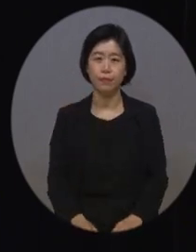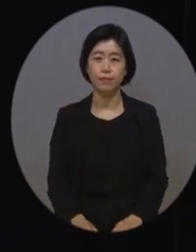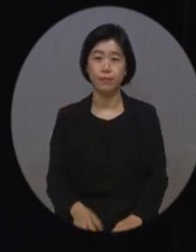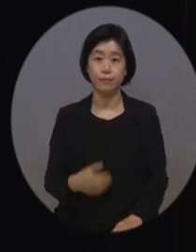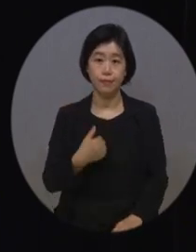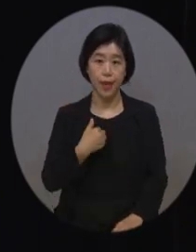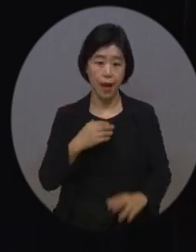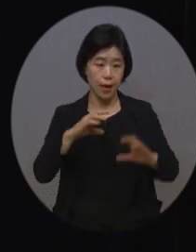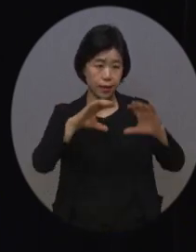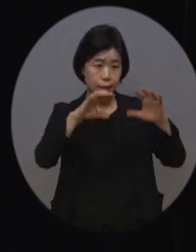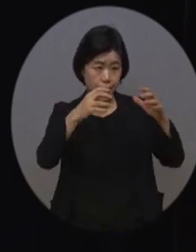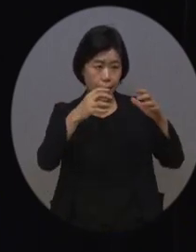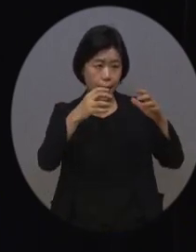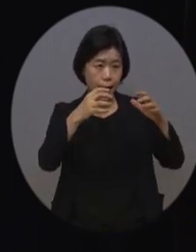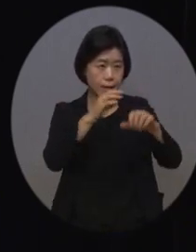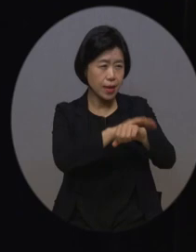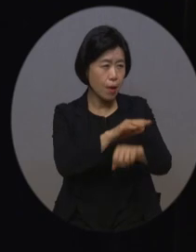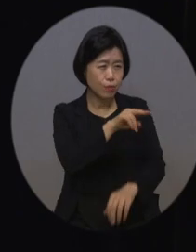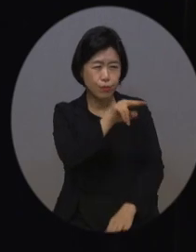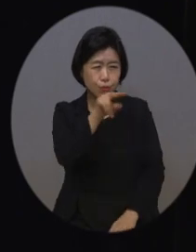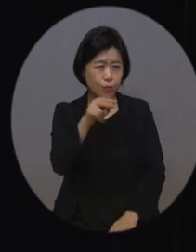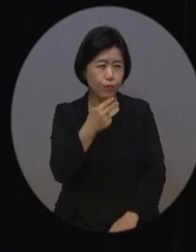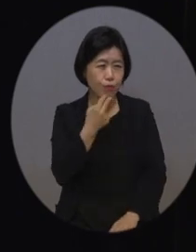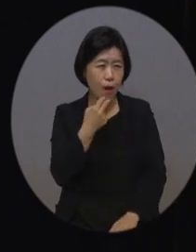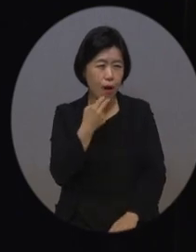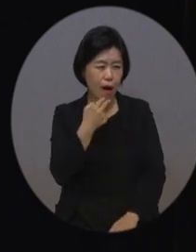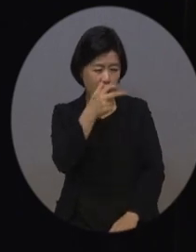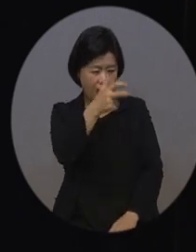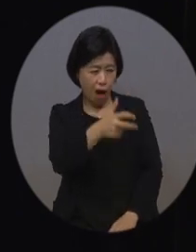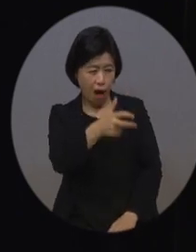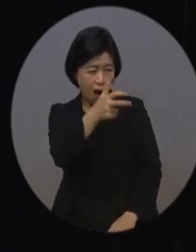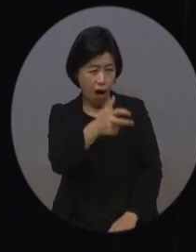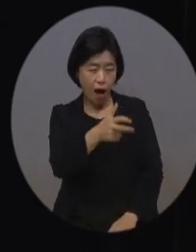내가 세상을 굽어보지 않고 노려본 탓이다.